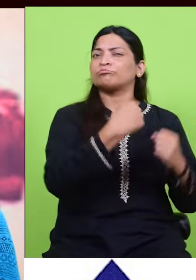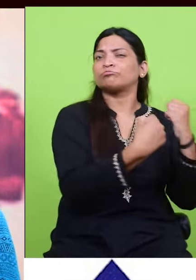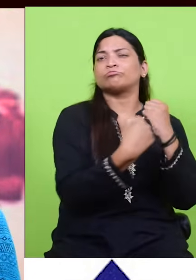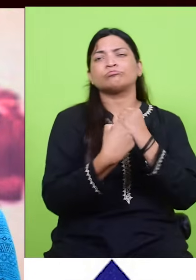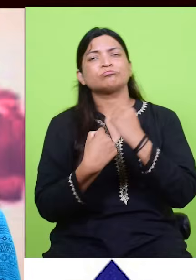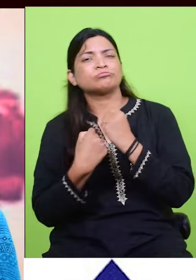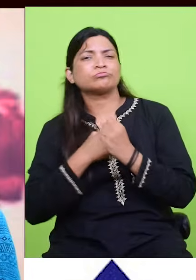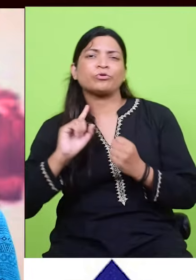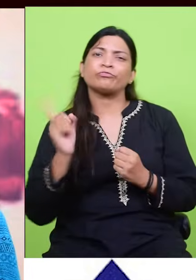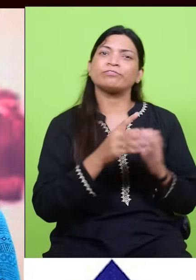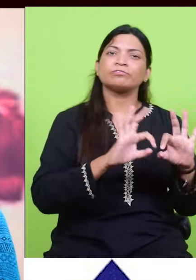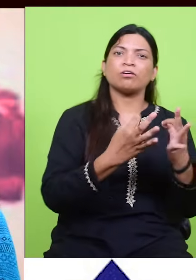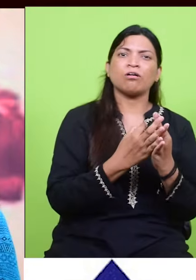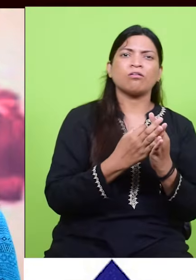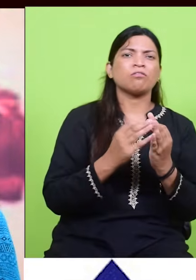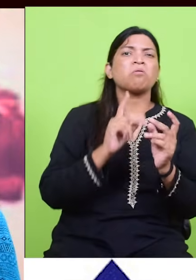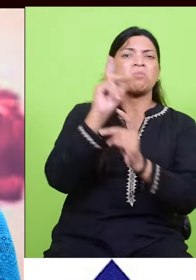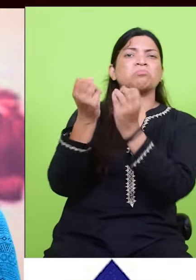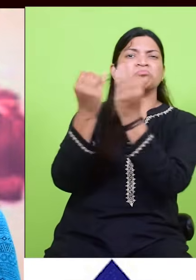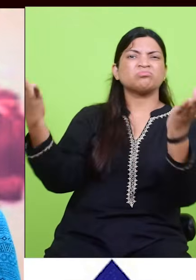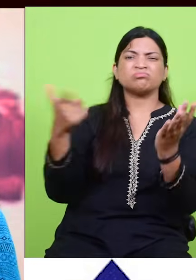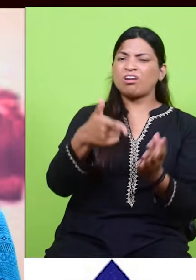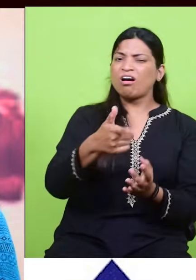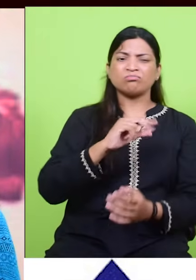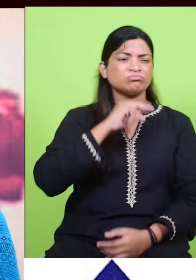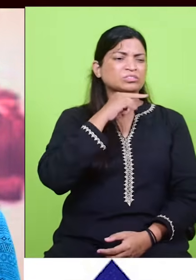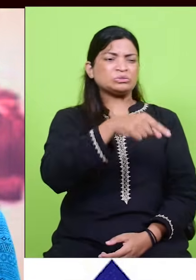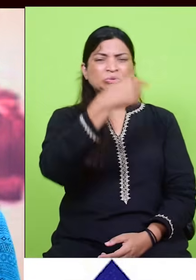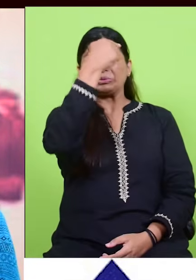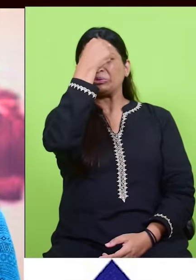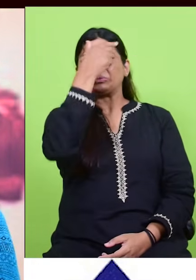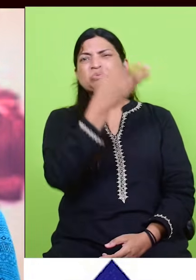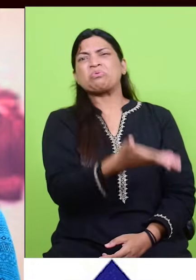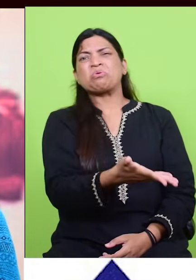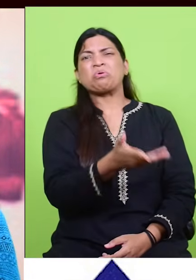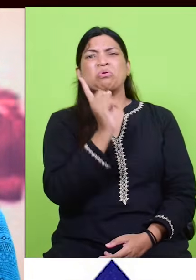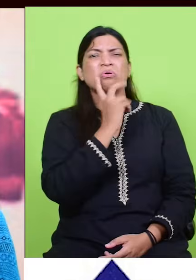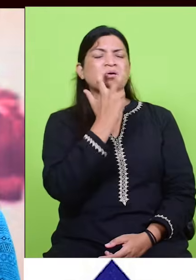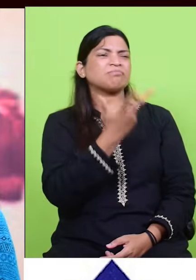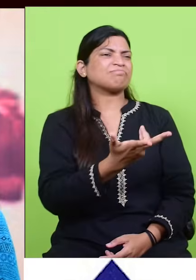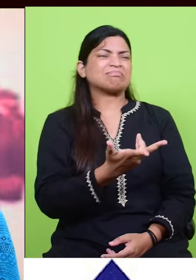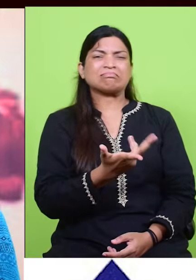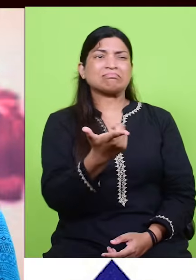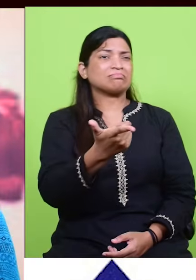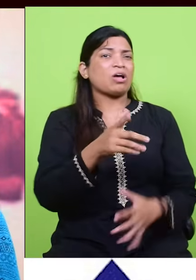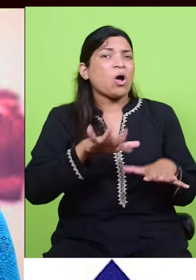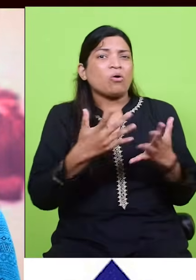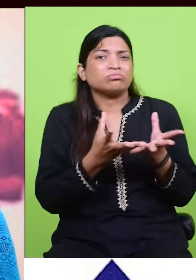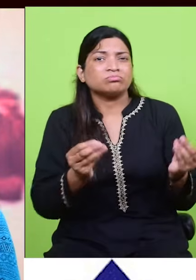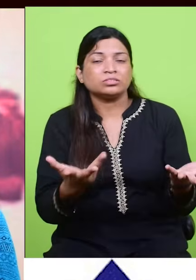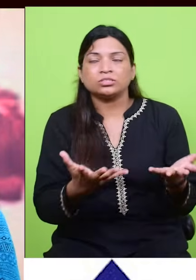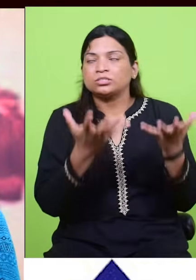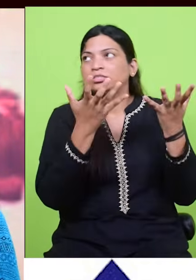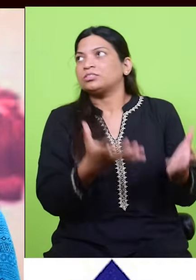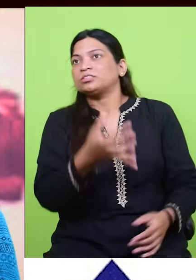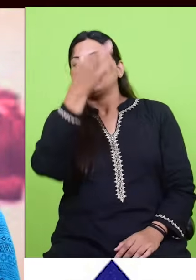बहुत साथ दिए। बहुत लोगों ने बोला ये तो बोझ बन गई तुम्हारे ऊपर, ये कैसे करोगे। हमने कहा बोझ नहीं, और ये हमारे लिए बहुत लक्की है। अतः